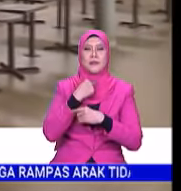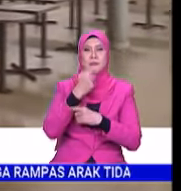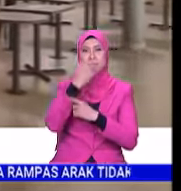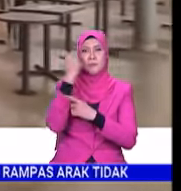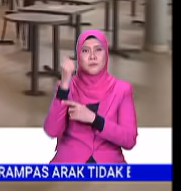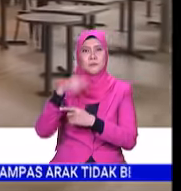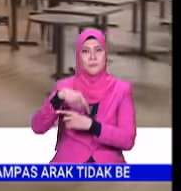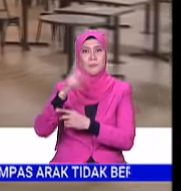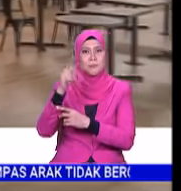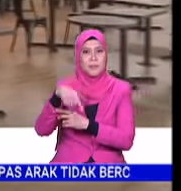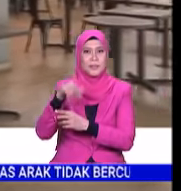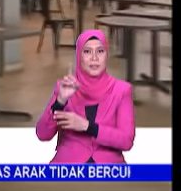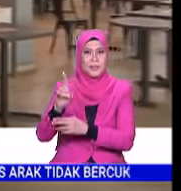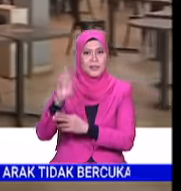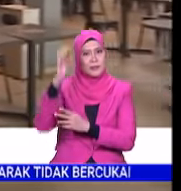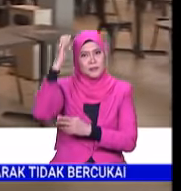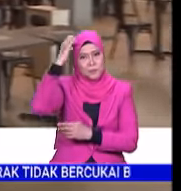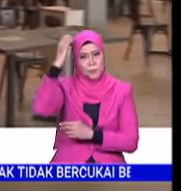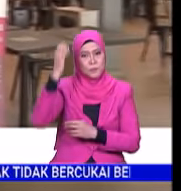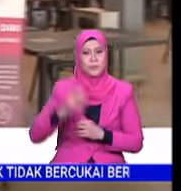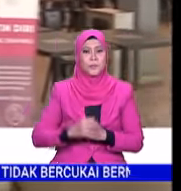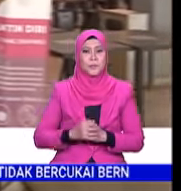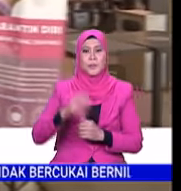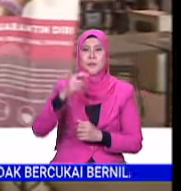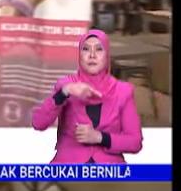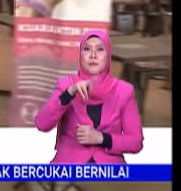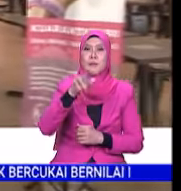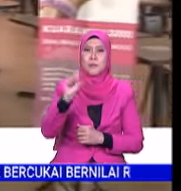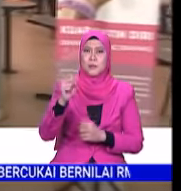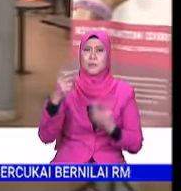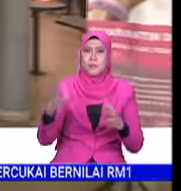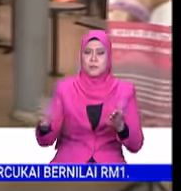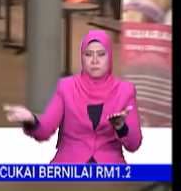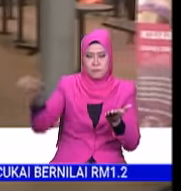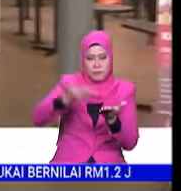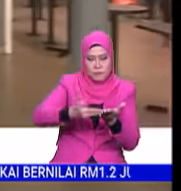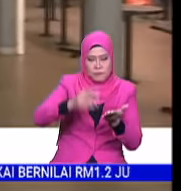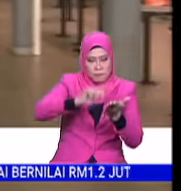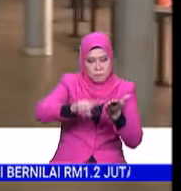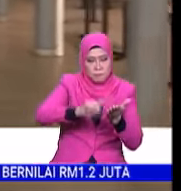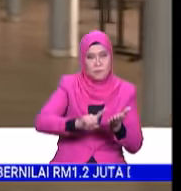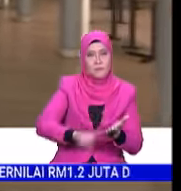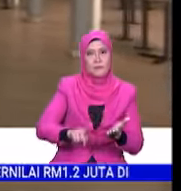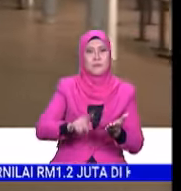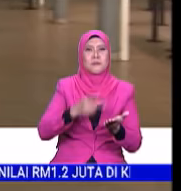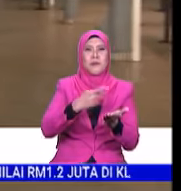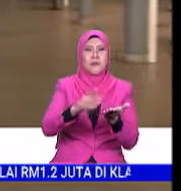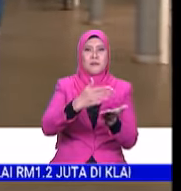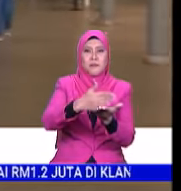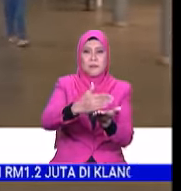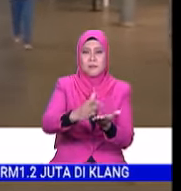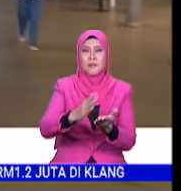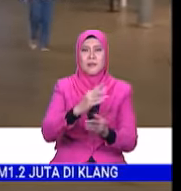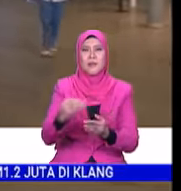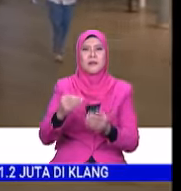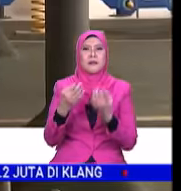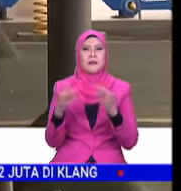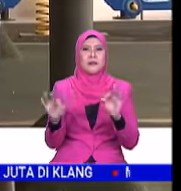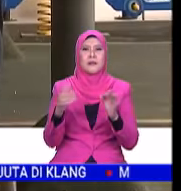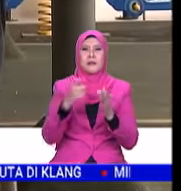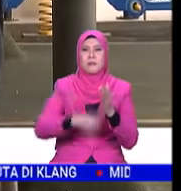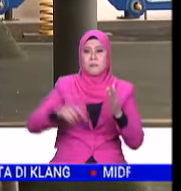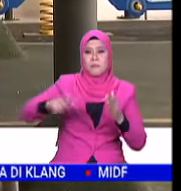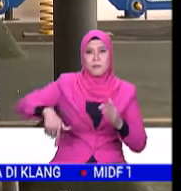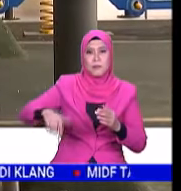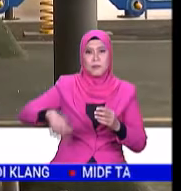pelaksanaan PKPD di Selangor. Plus juga sedang meneliti cadangan pembayaran secara berkala serta pengecualian caj bayaran lewat